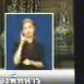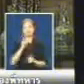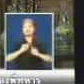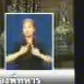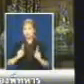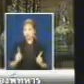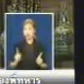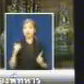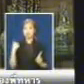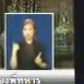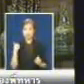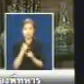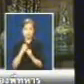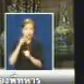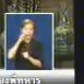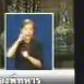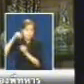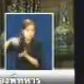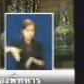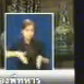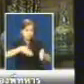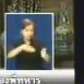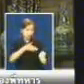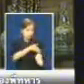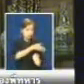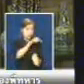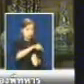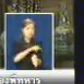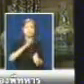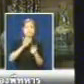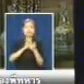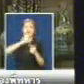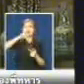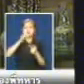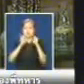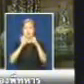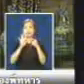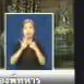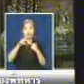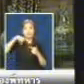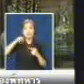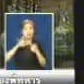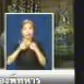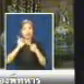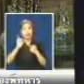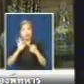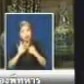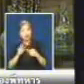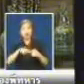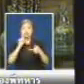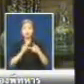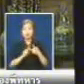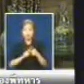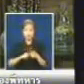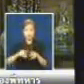ในส่วนของฝั่งแม่น้ำเจ้าพระยาเพื่อให้ไหลลงแล้วก็ป้องกันในเฉพาะเขตเมืองเศรษฐกิจแล้วก็นิคมเท่านั้น